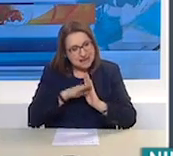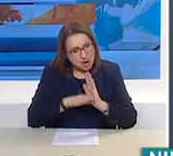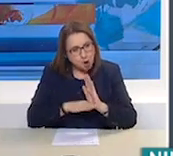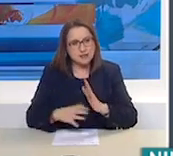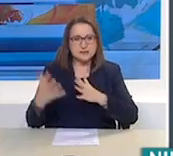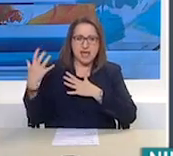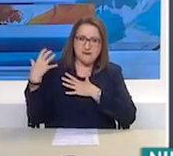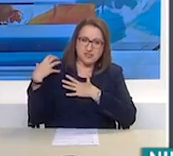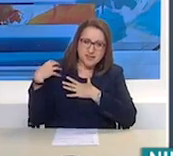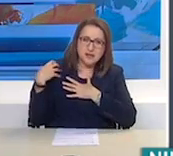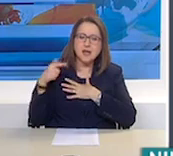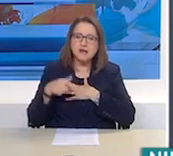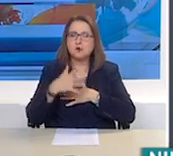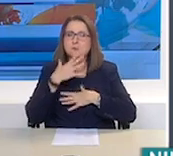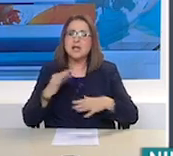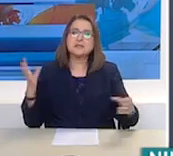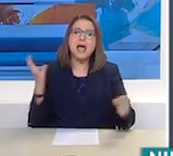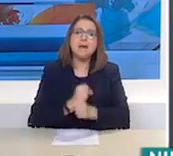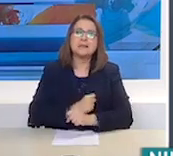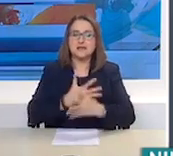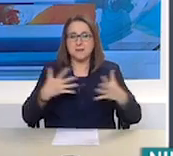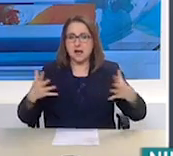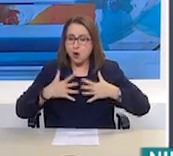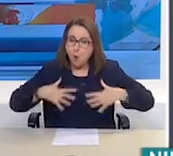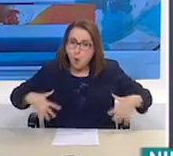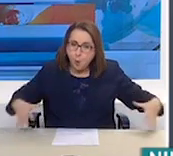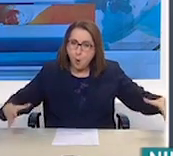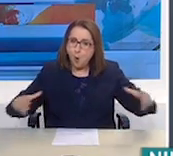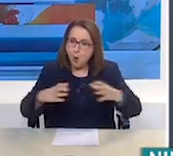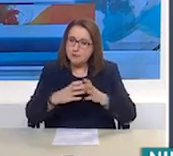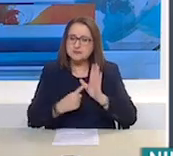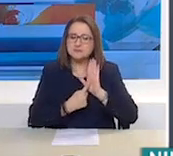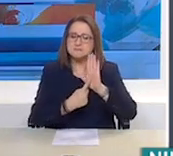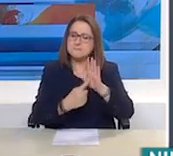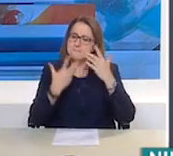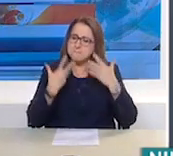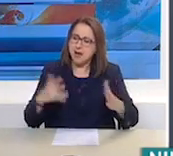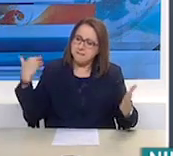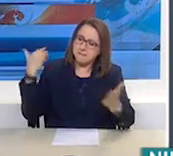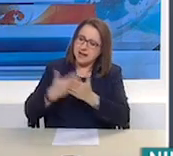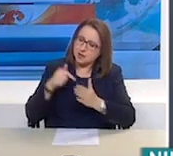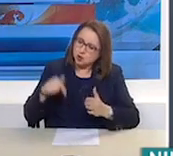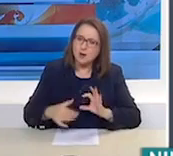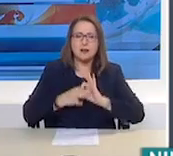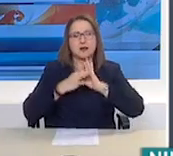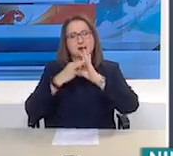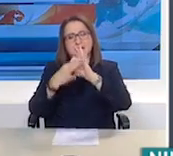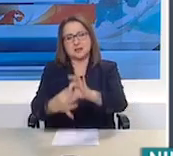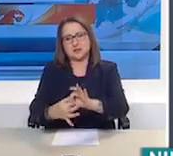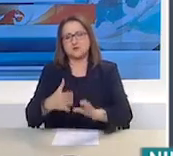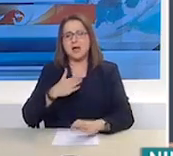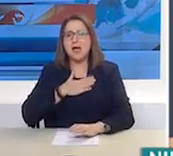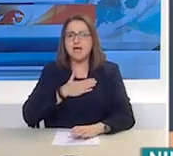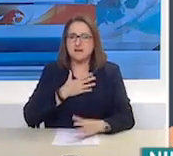Είναι συνταγή επιτυχίας και όλες και όλοι μαζί, ενωμένοι, το έχουμε αποδείξει. Σας ευχαριστώ. Ευχαριστούμε, κύριε Υπουργέ.